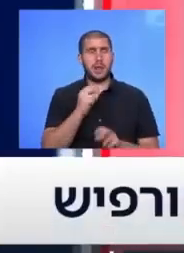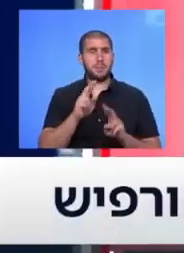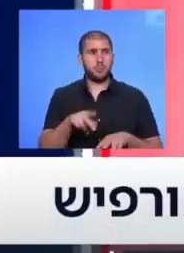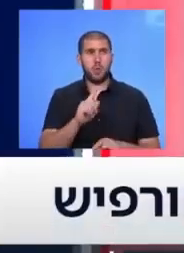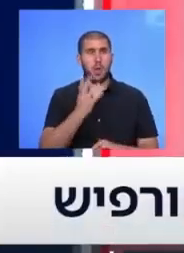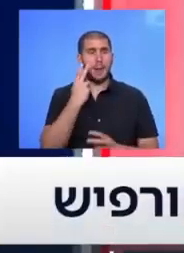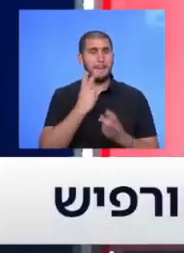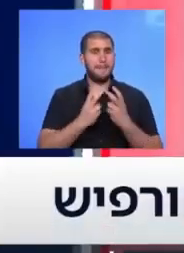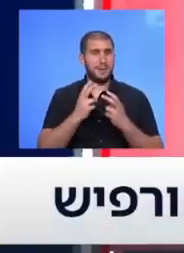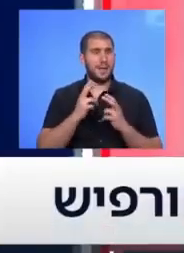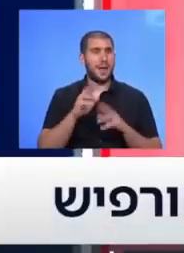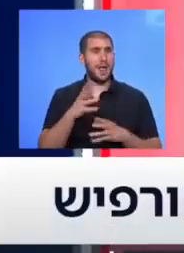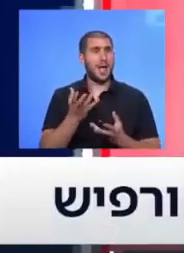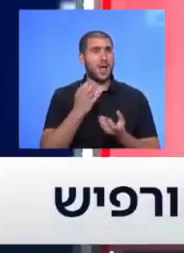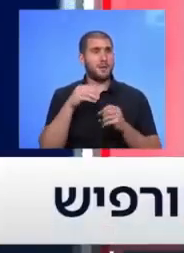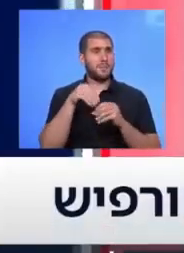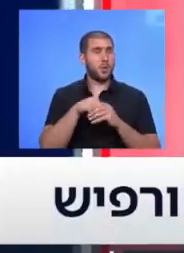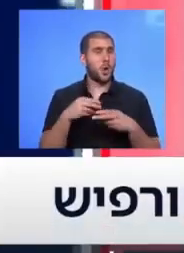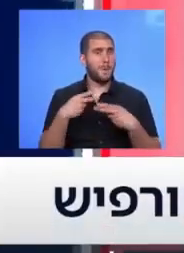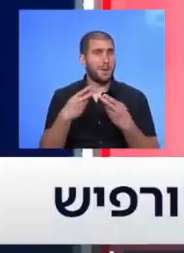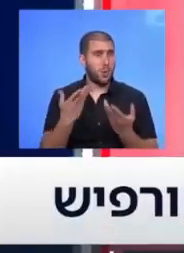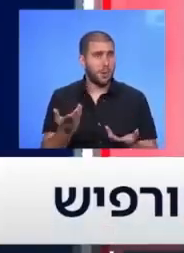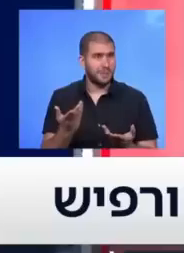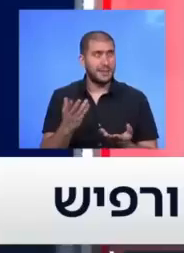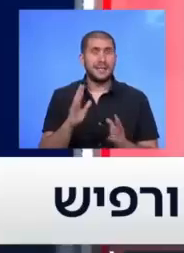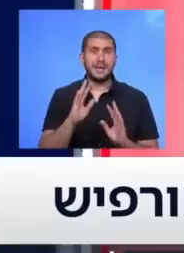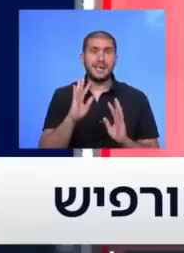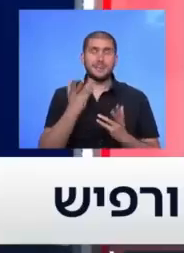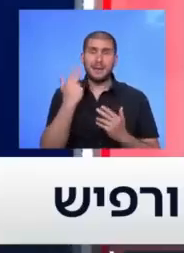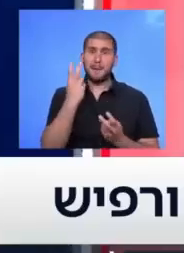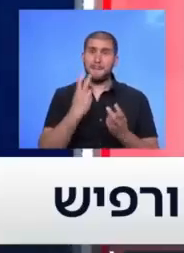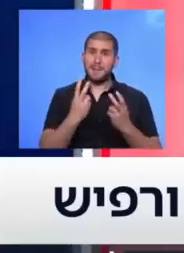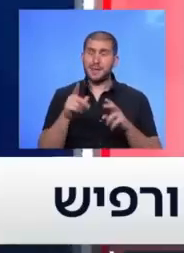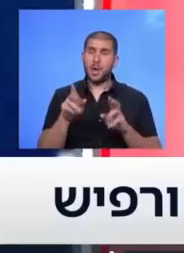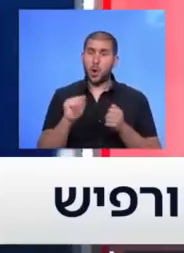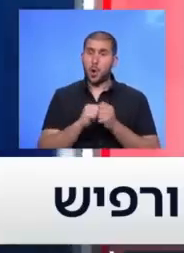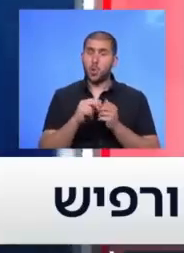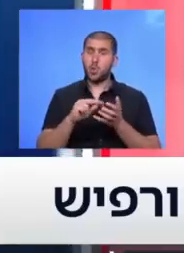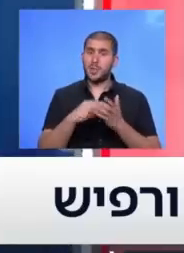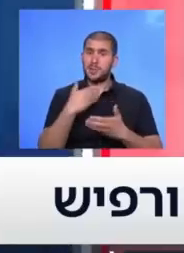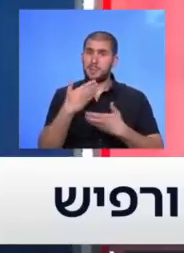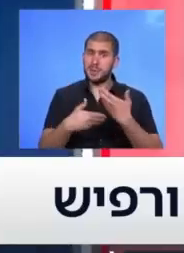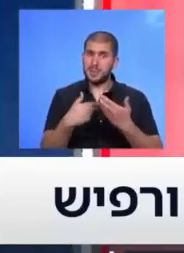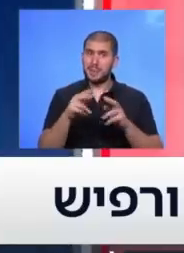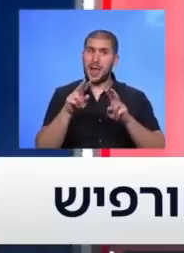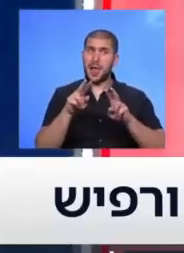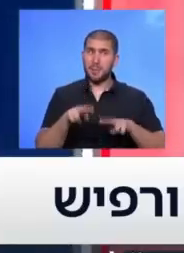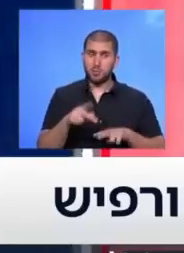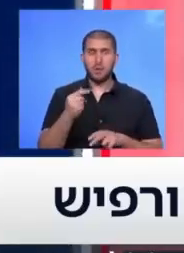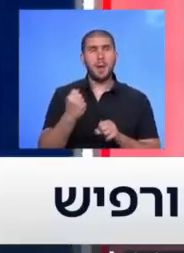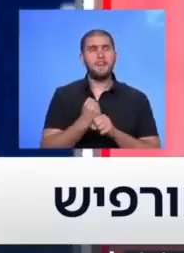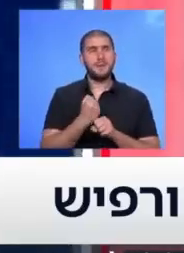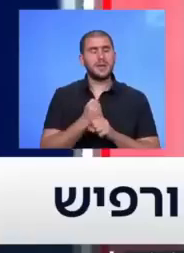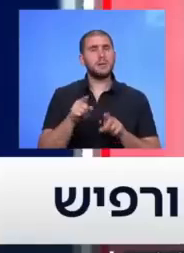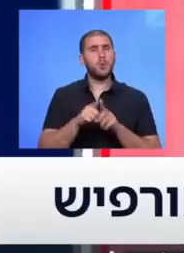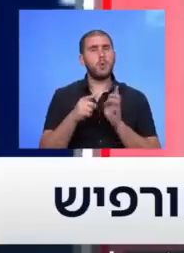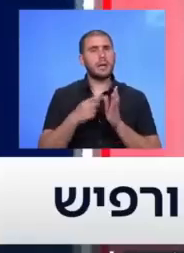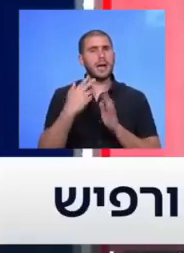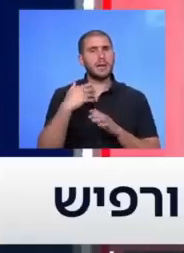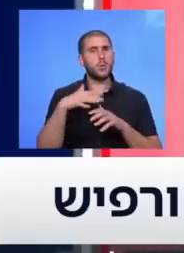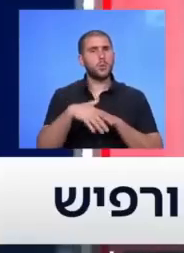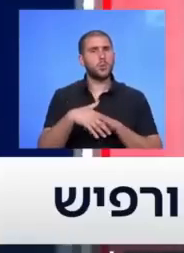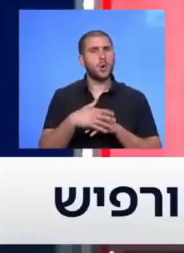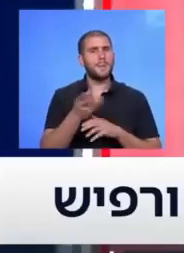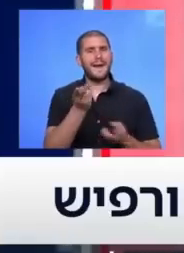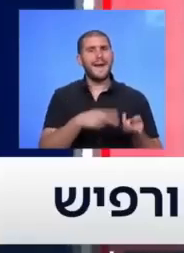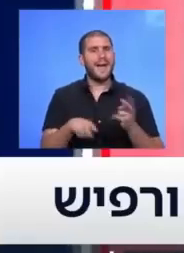מידע על המצאות חטופים בבית החולים. ואם היה מידע כזה או תוכנית הייתה מתקדמת לכדי מימוש, המבצע כפי שהוצג היה מביא להרג